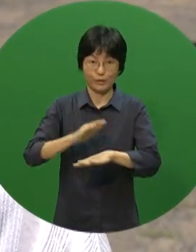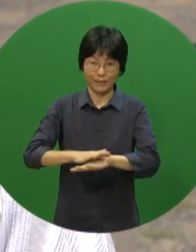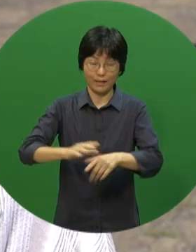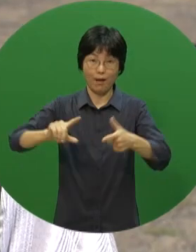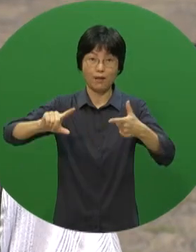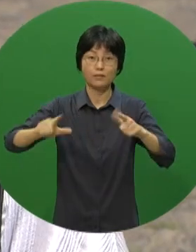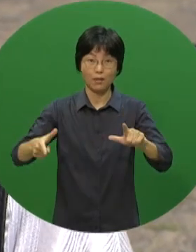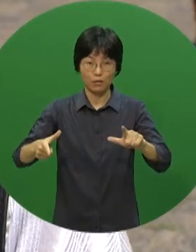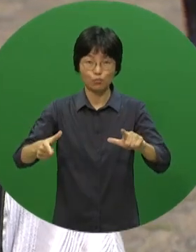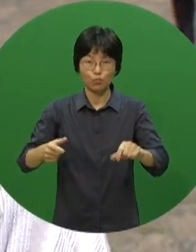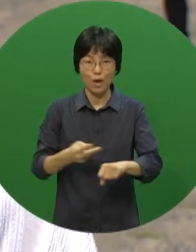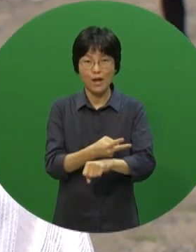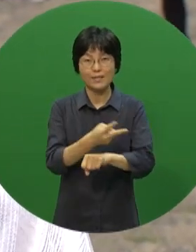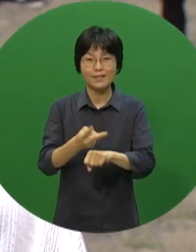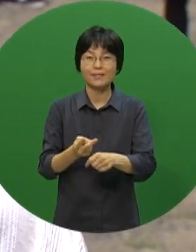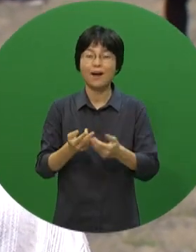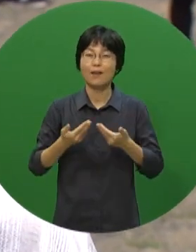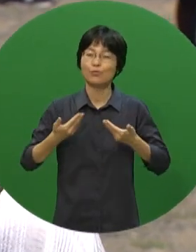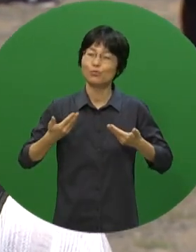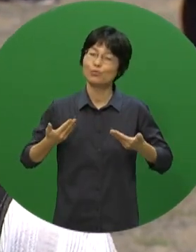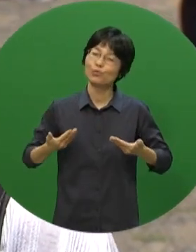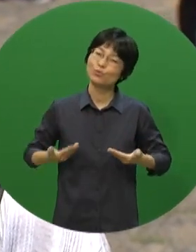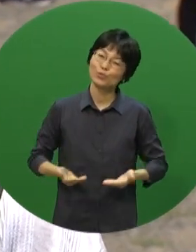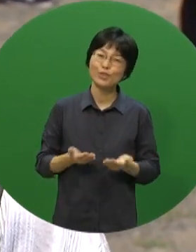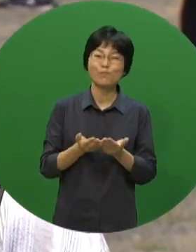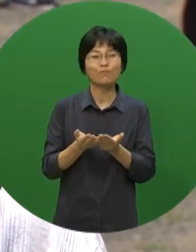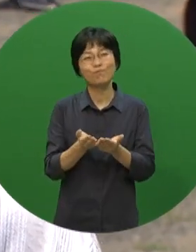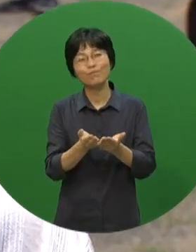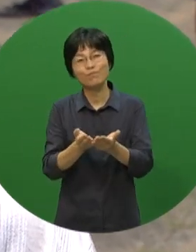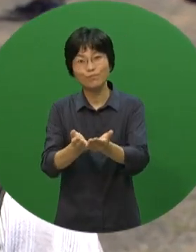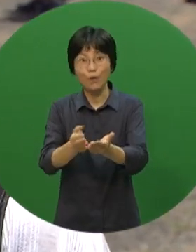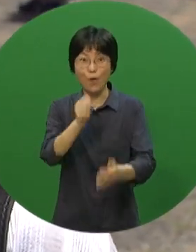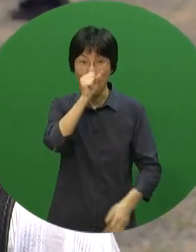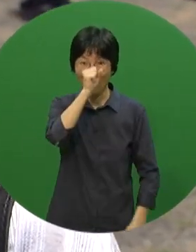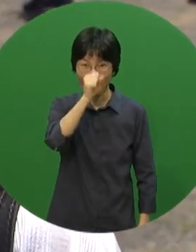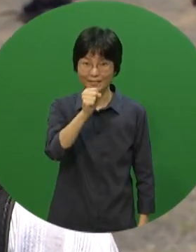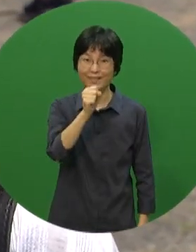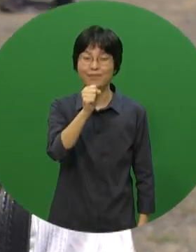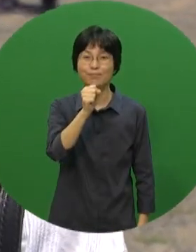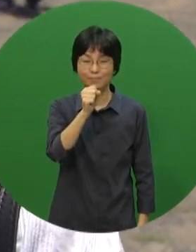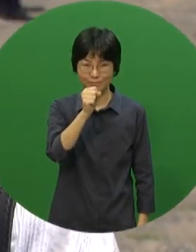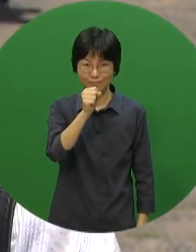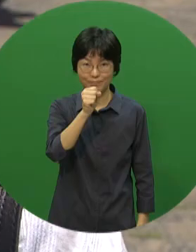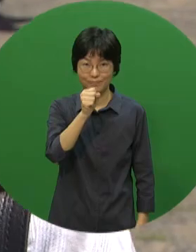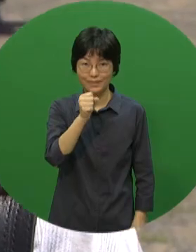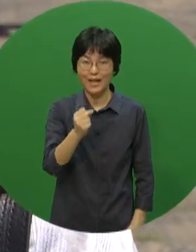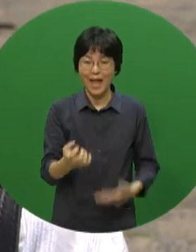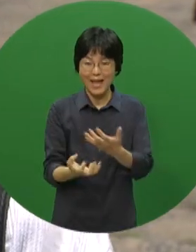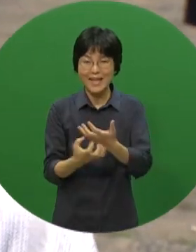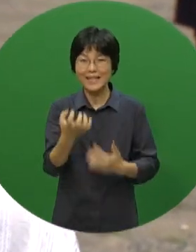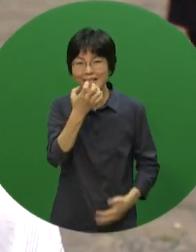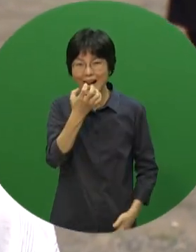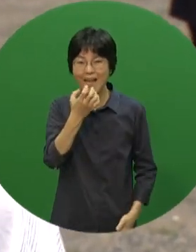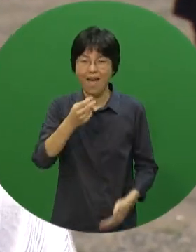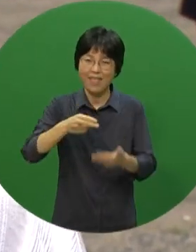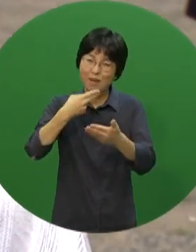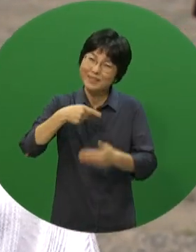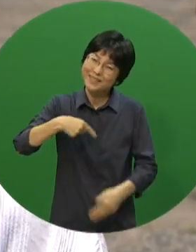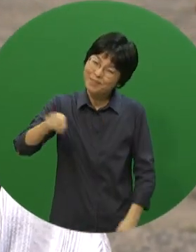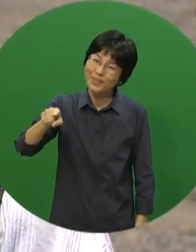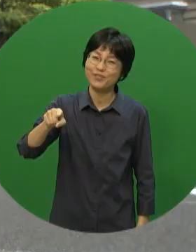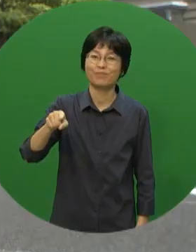と違った楽しみ方があって、すごくいい2時間過ごせたかなと思います。今から焼きカレーを食べに行きます